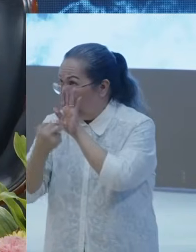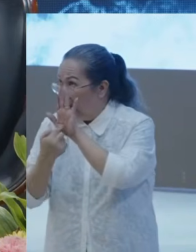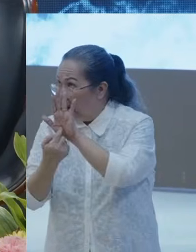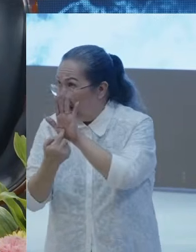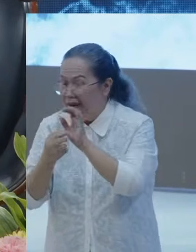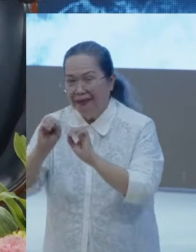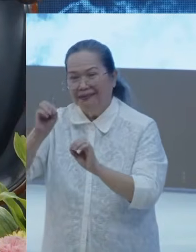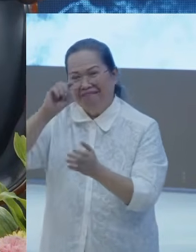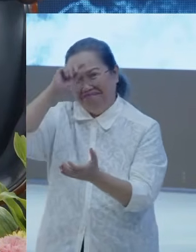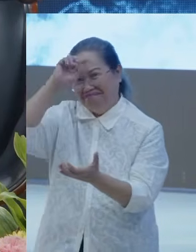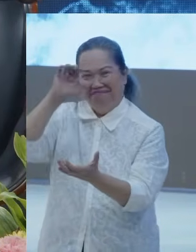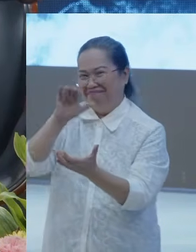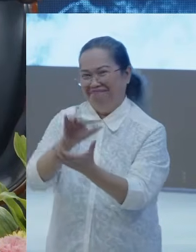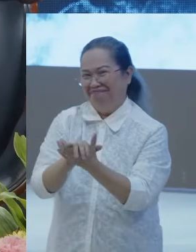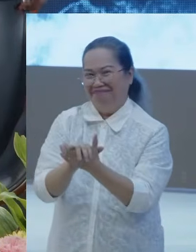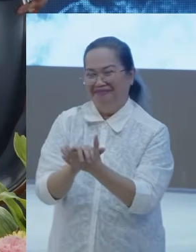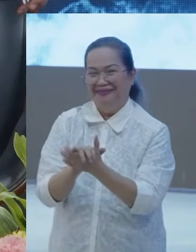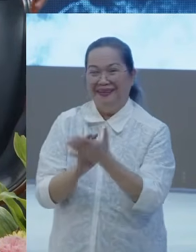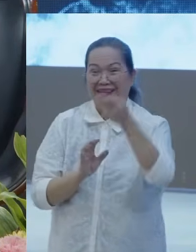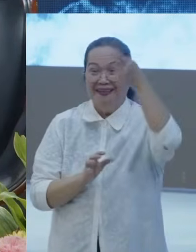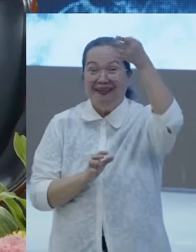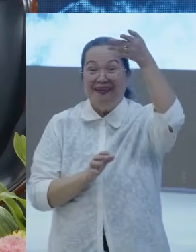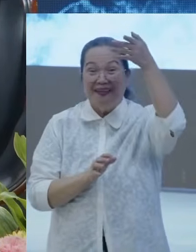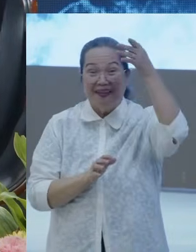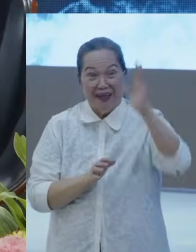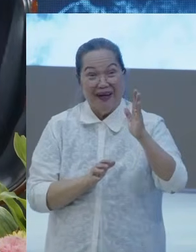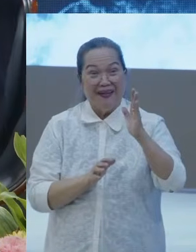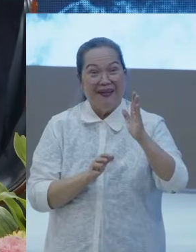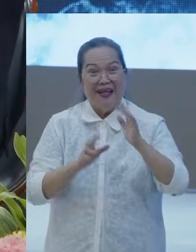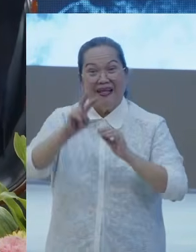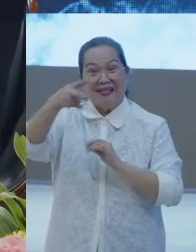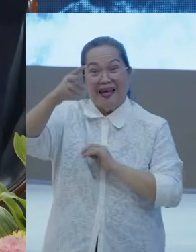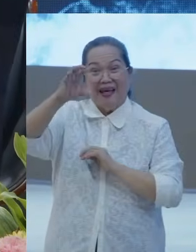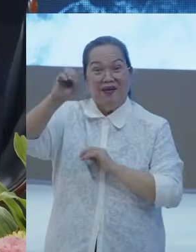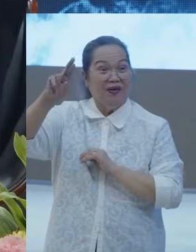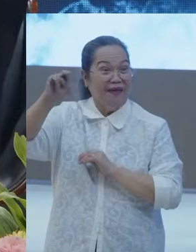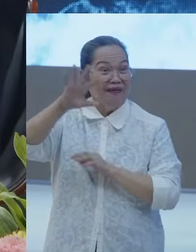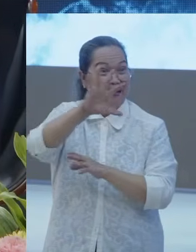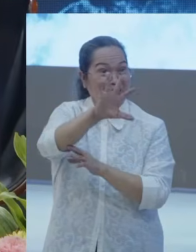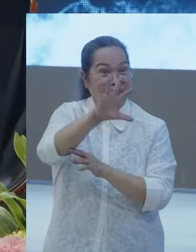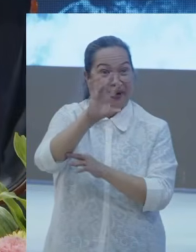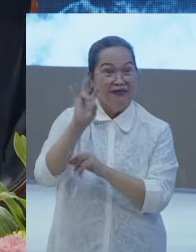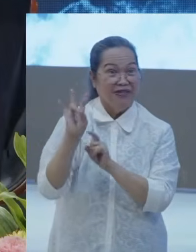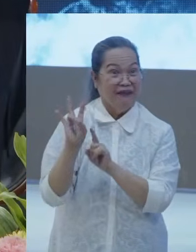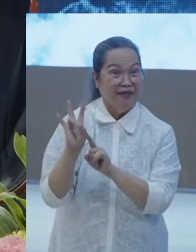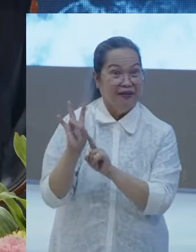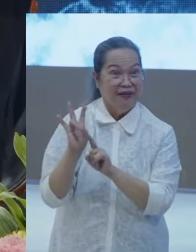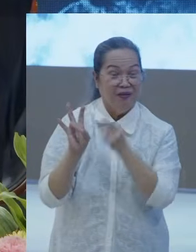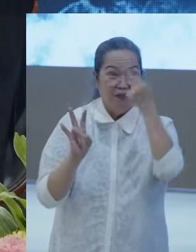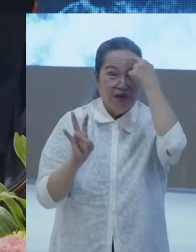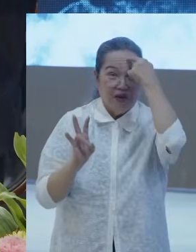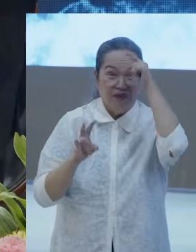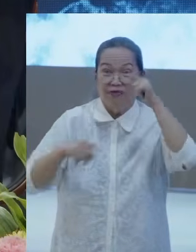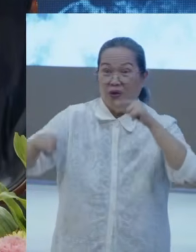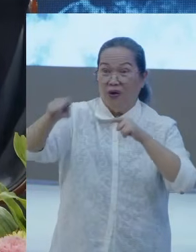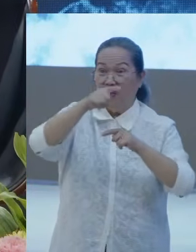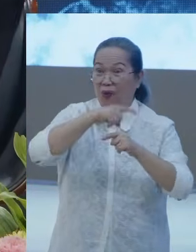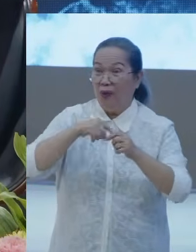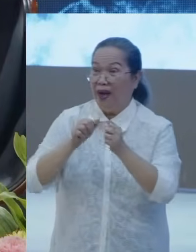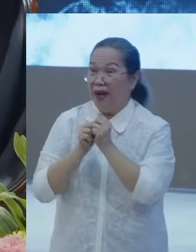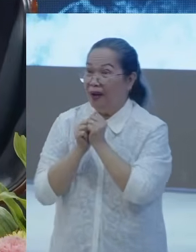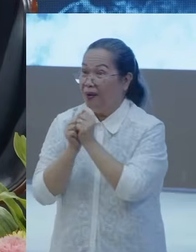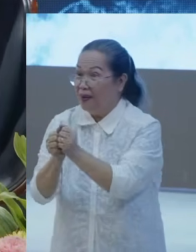Kasi alam nyo, ang paraan ng Diyos ay nasa 2 Corinthians 5:7. For we walk